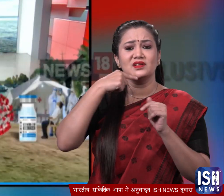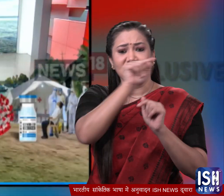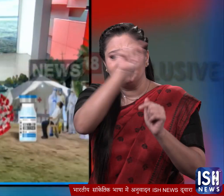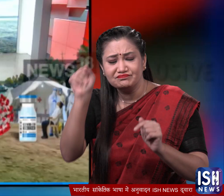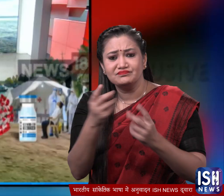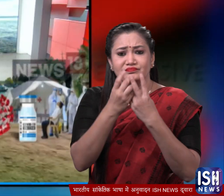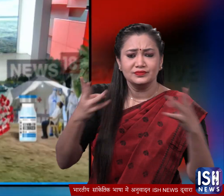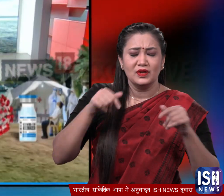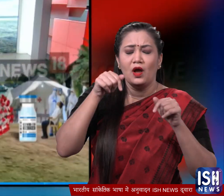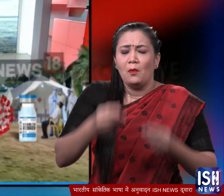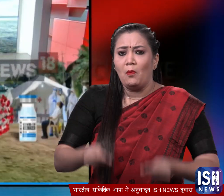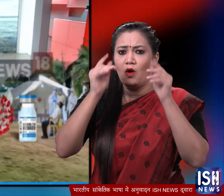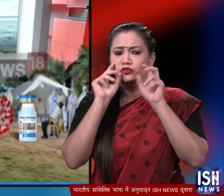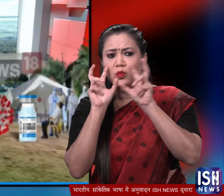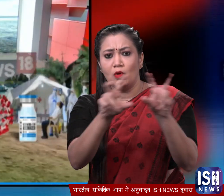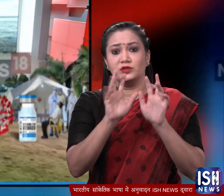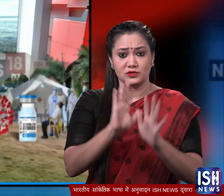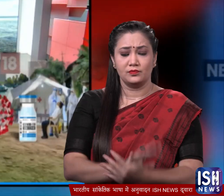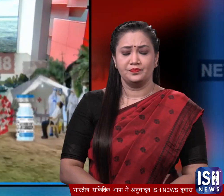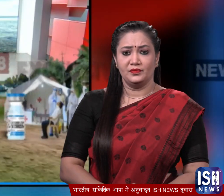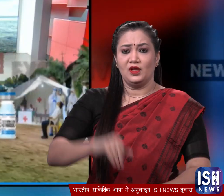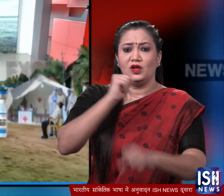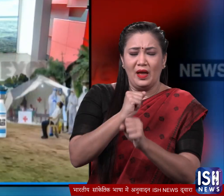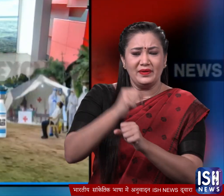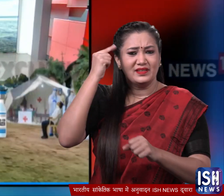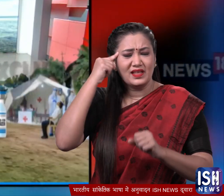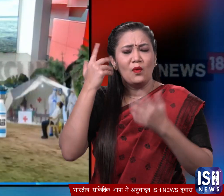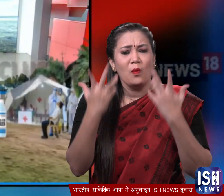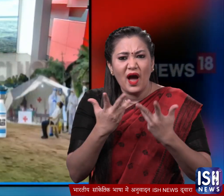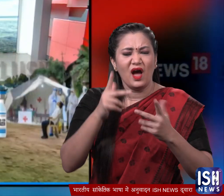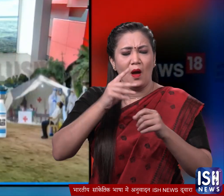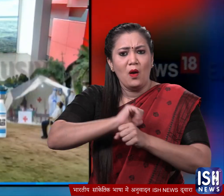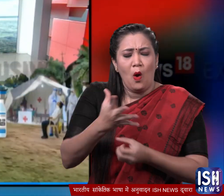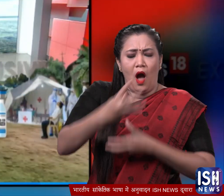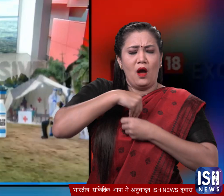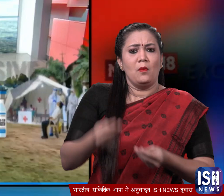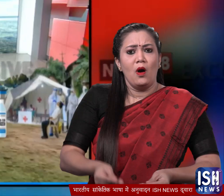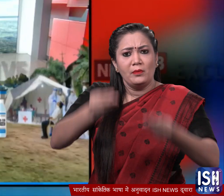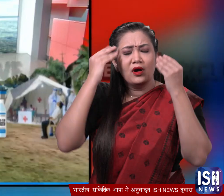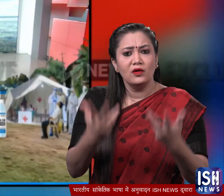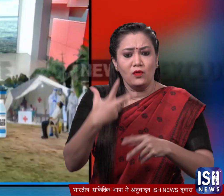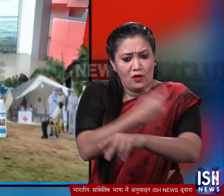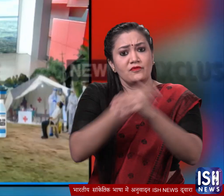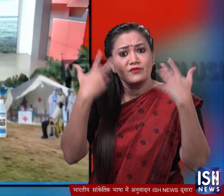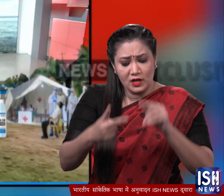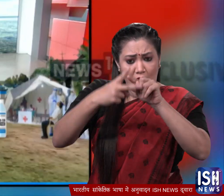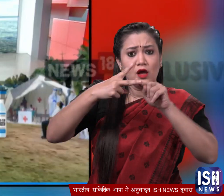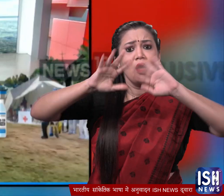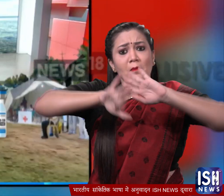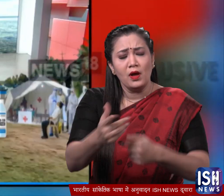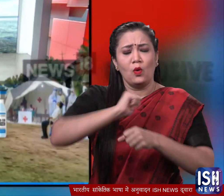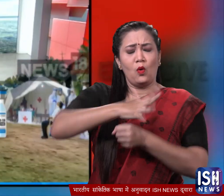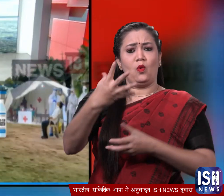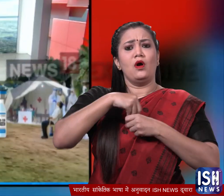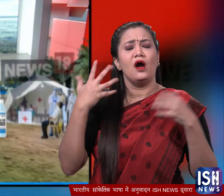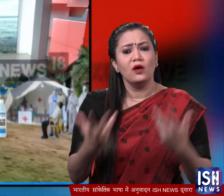को लेकर सबसे ज्यादा अलर्ट है। लिहाजा सरकार इसके पीछे की वजह पता करने की कोशिश कर रही है कि आखिर टीके की दूसरी खुराक के बाद